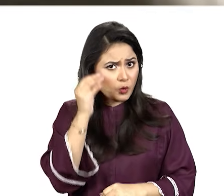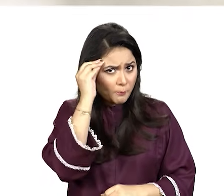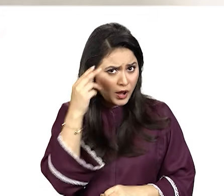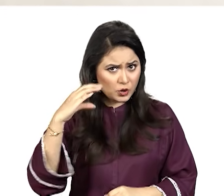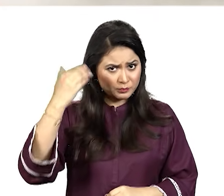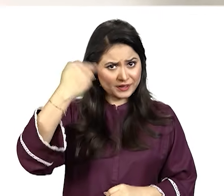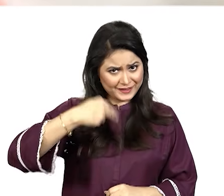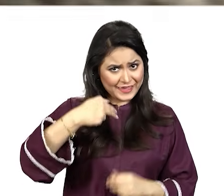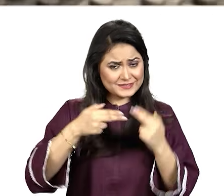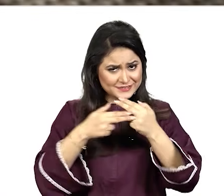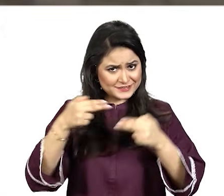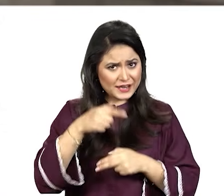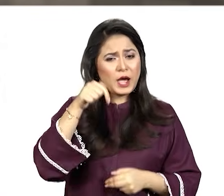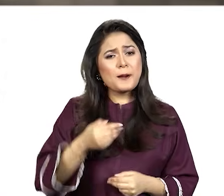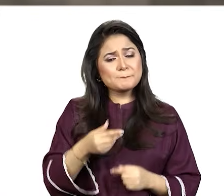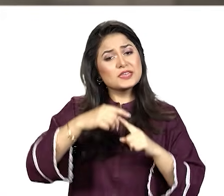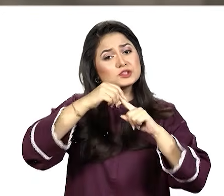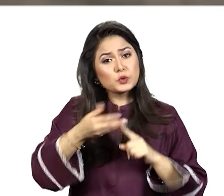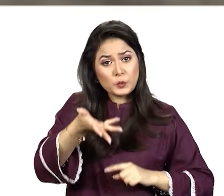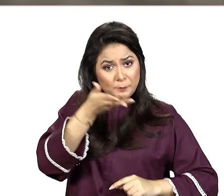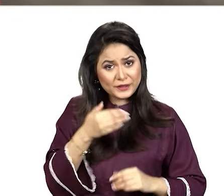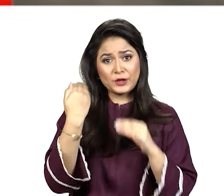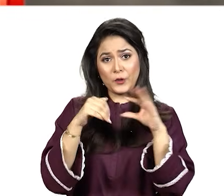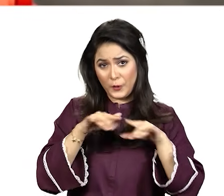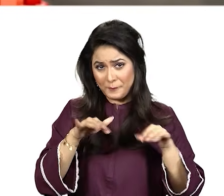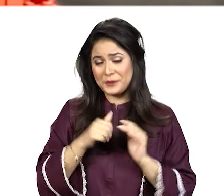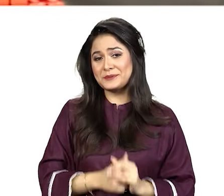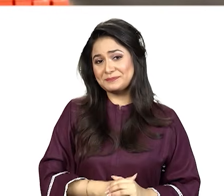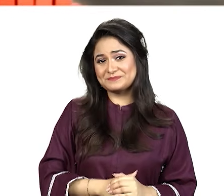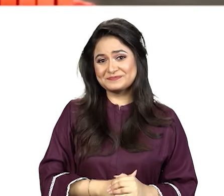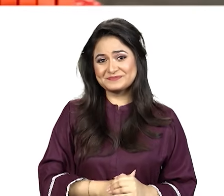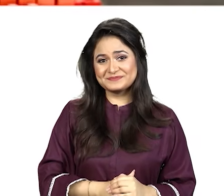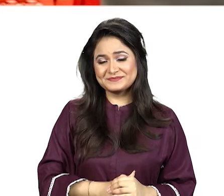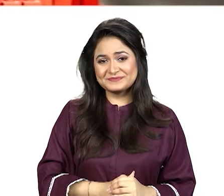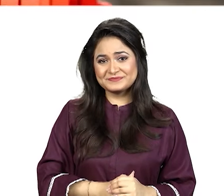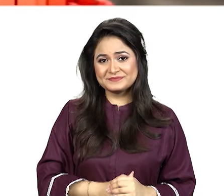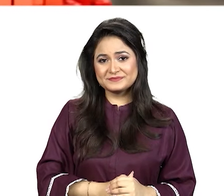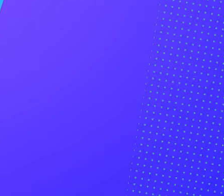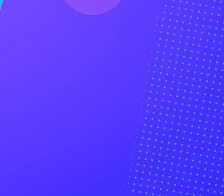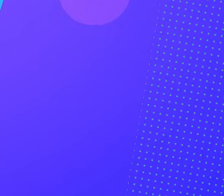بارے میں یہ سب جانتے تھے؟ بتائیں ہمیں کامنٹس میں۔